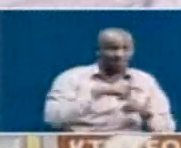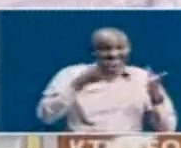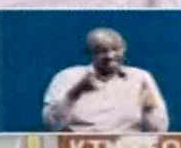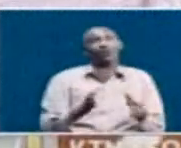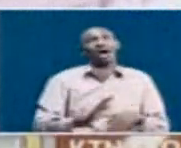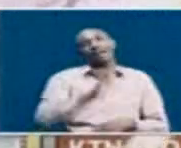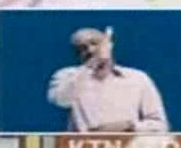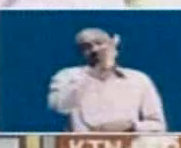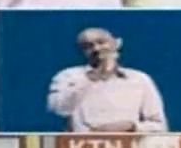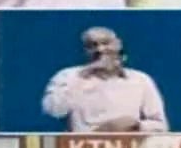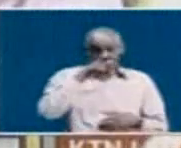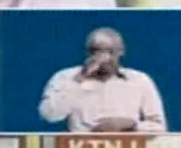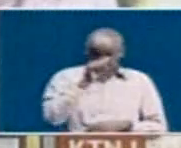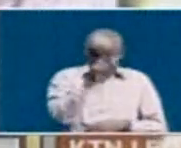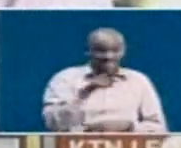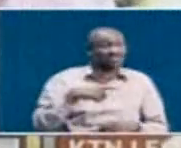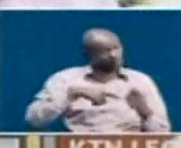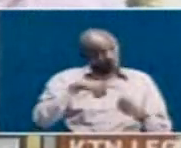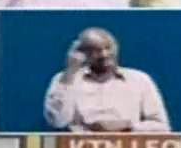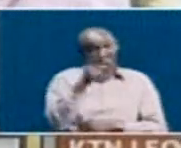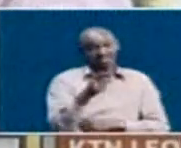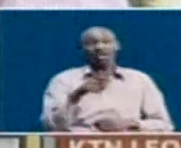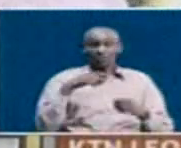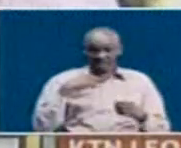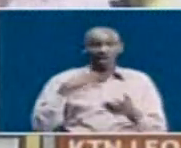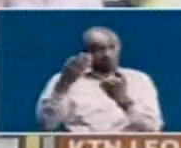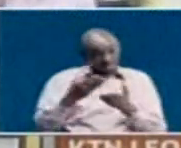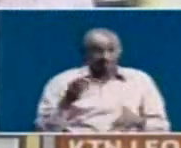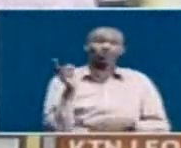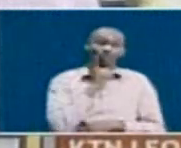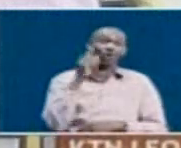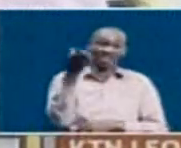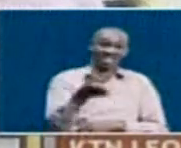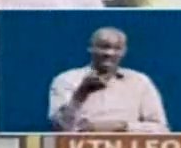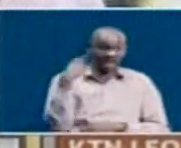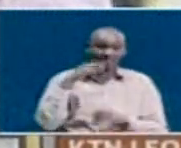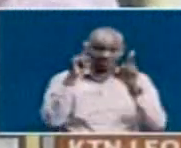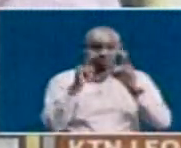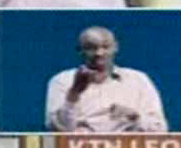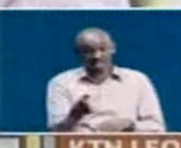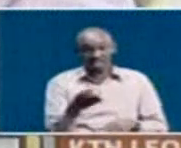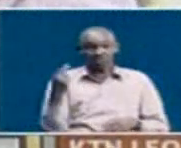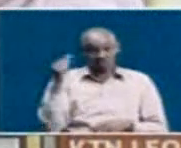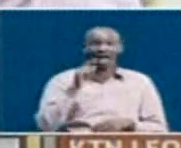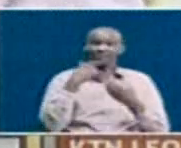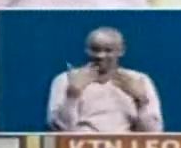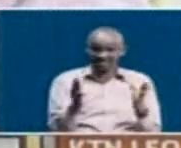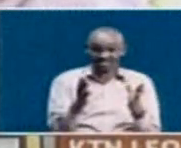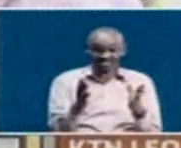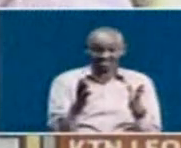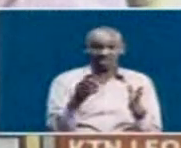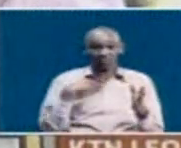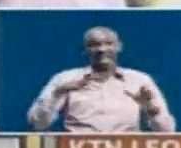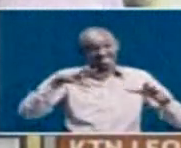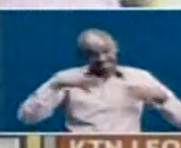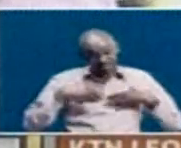hivi wako juu. Na hiyo vile wamechukua hiyo league, bado tunaribisha kesho hapa Kisumu. Wakishacheza hiyo mchezo wao,